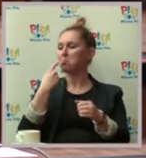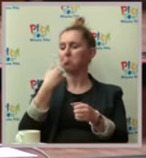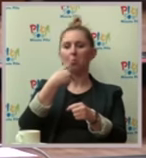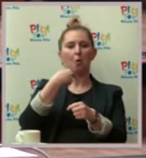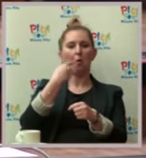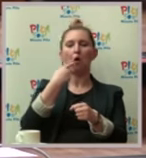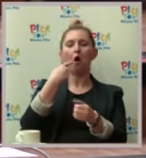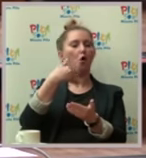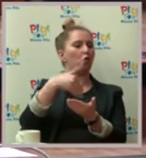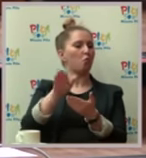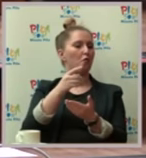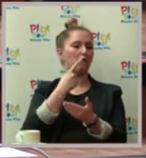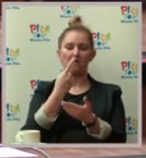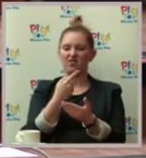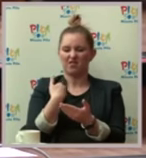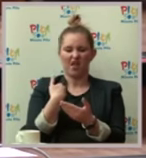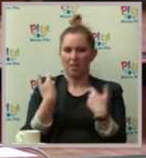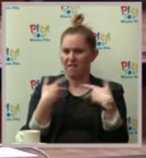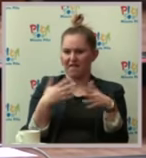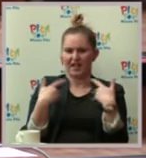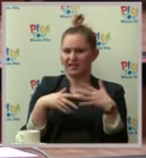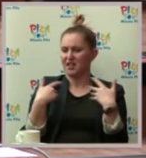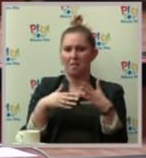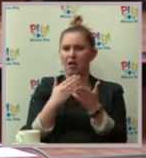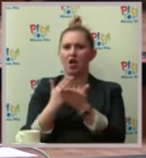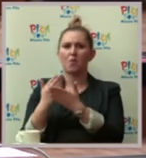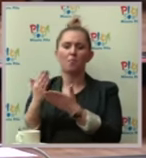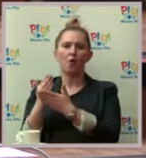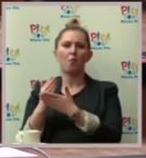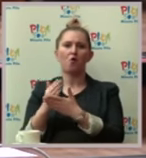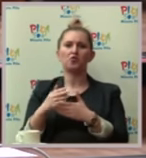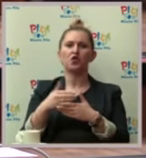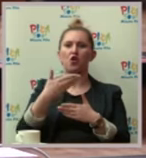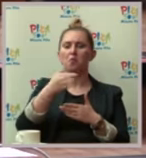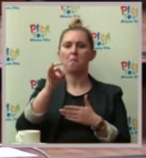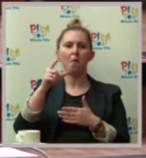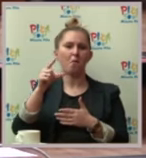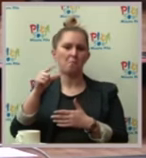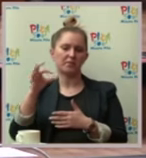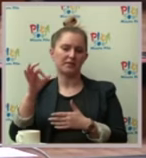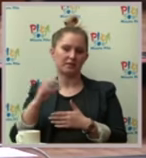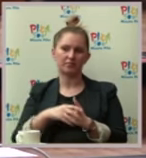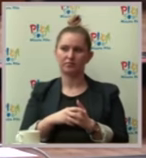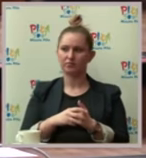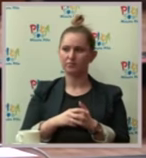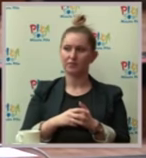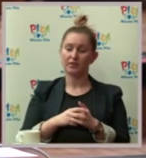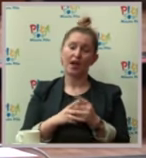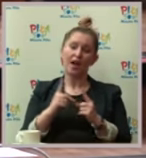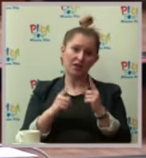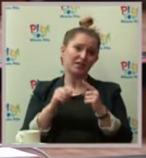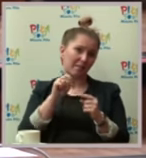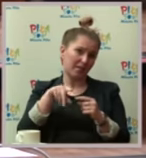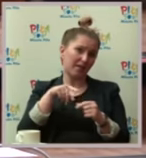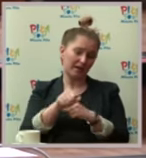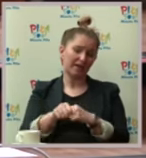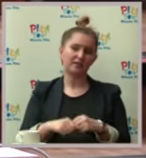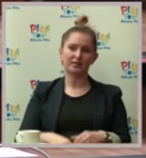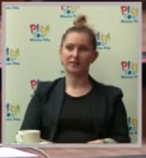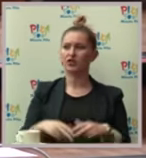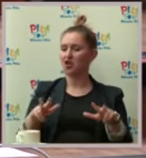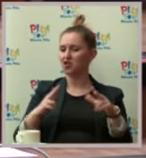gdyby nasze wszelkie metody przekonywania i proszenia są nieskuteczne. Oczywiście w tej